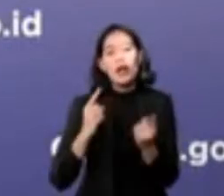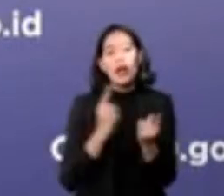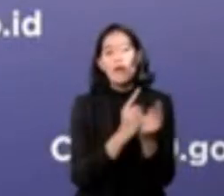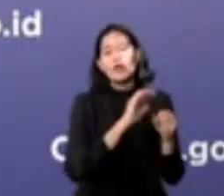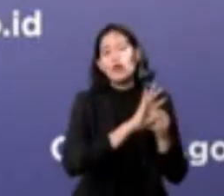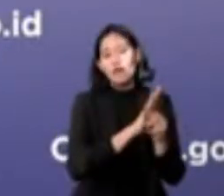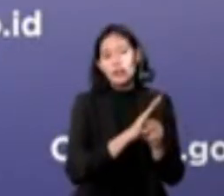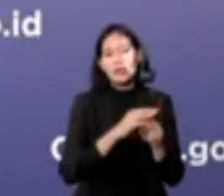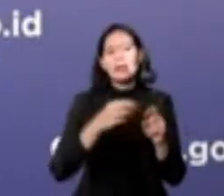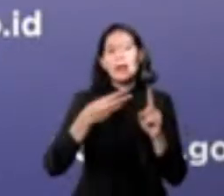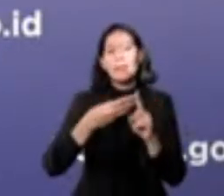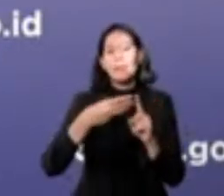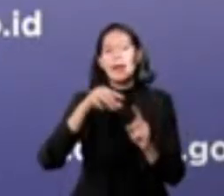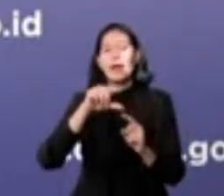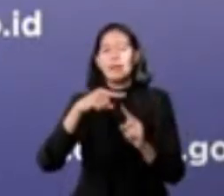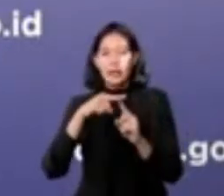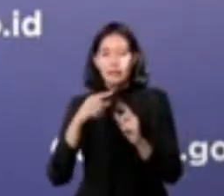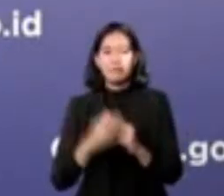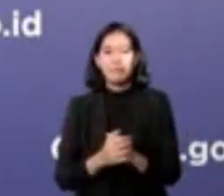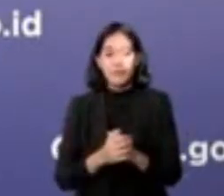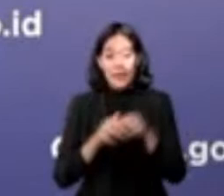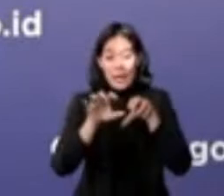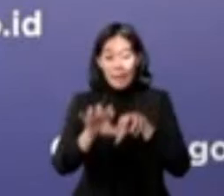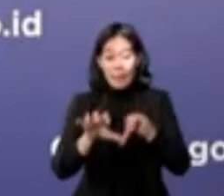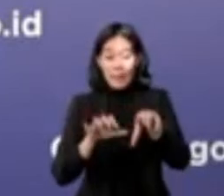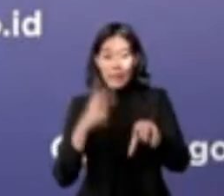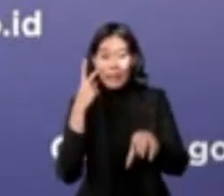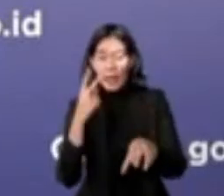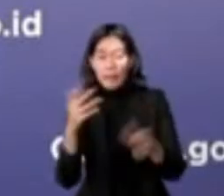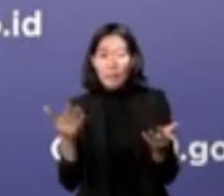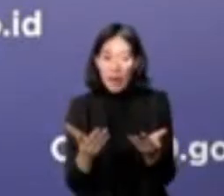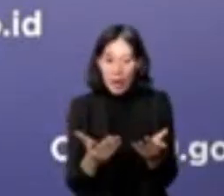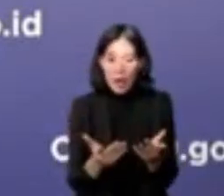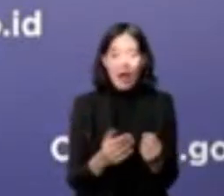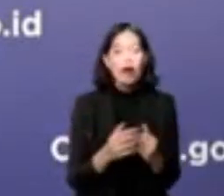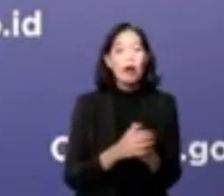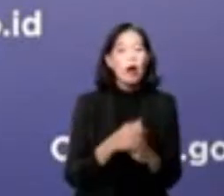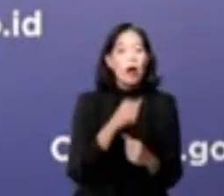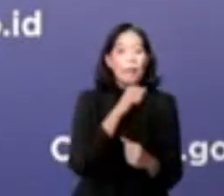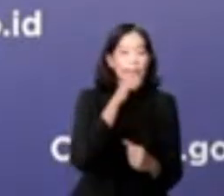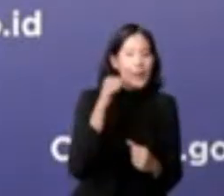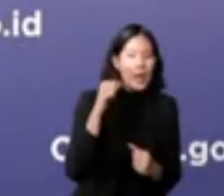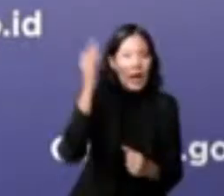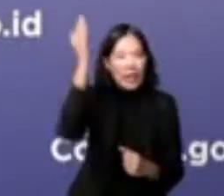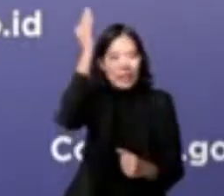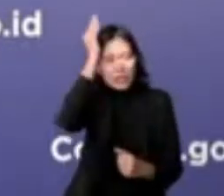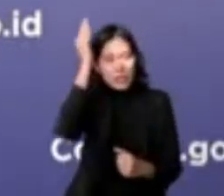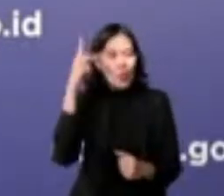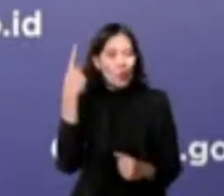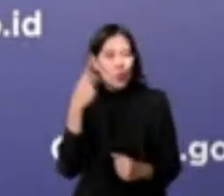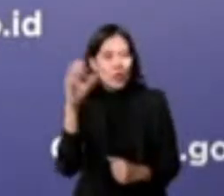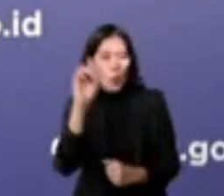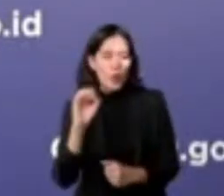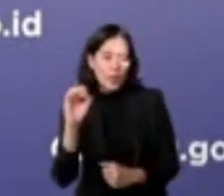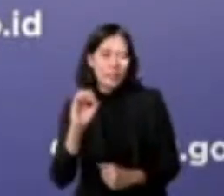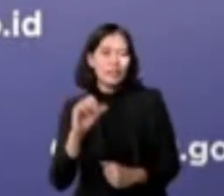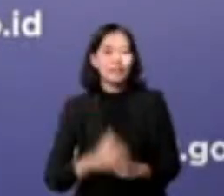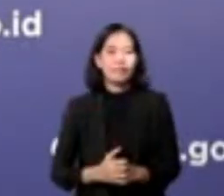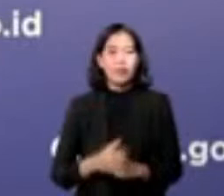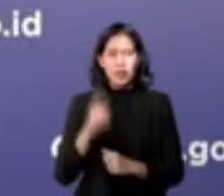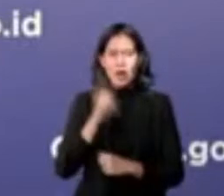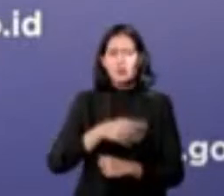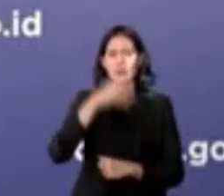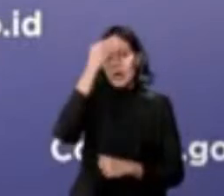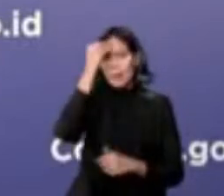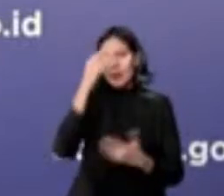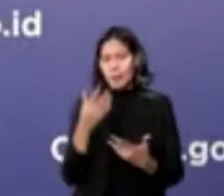BLC. Pemetaan zona tersebut dilambangkan dengan warna hijau, kuning, oranye, dan merah. Yang harus kita